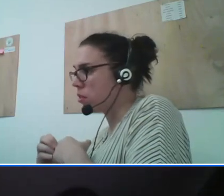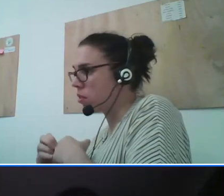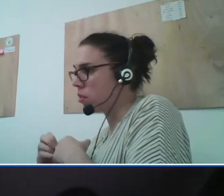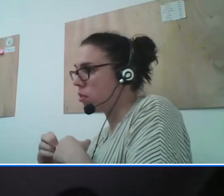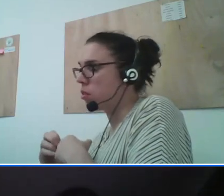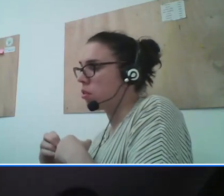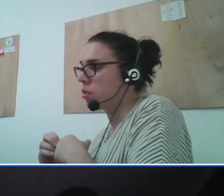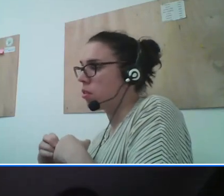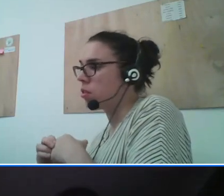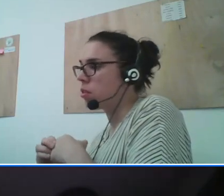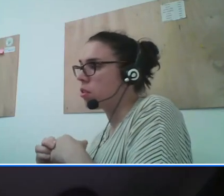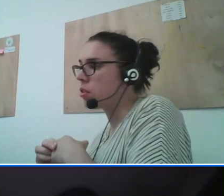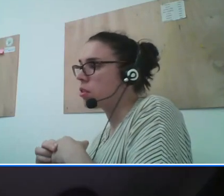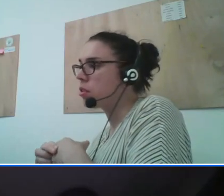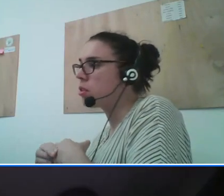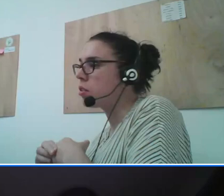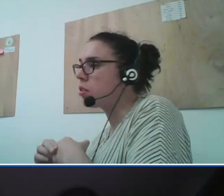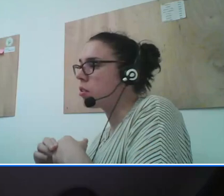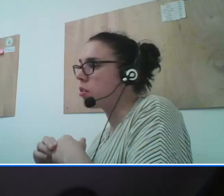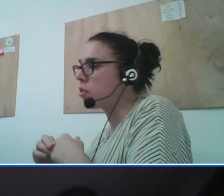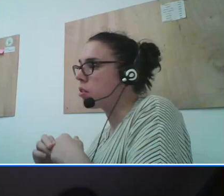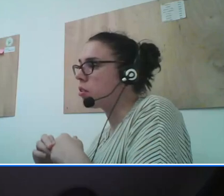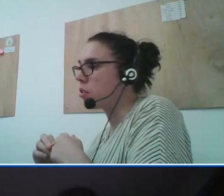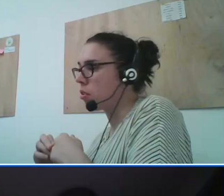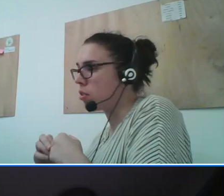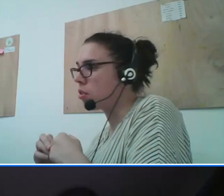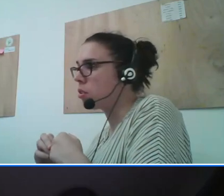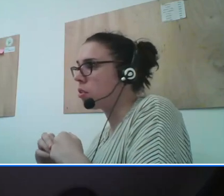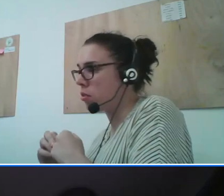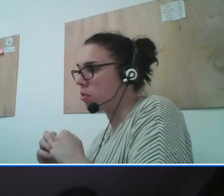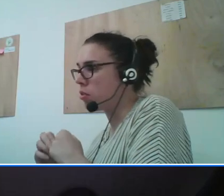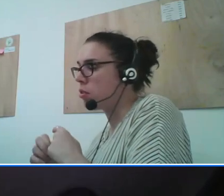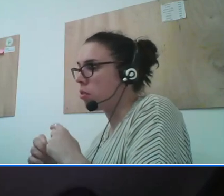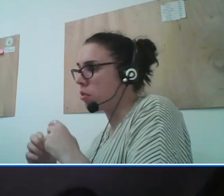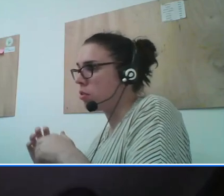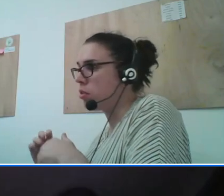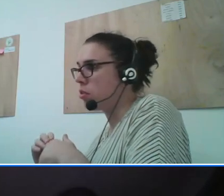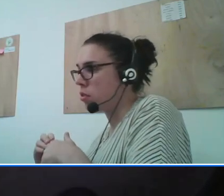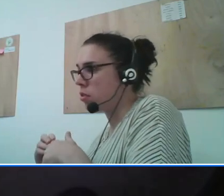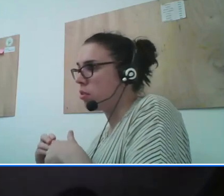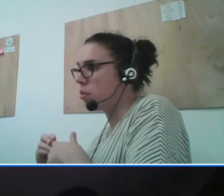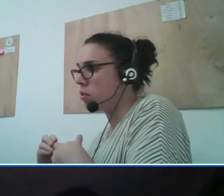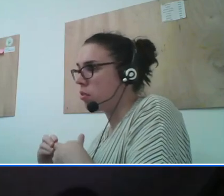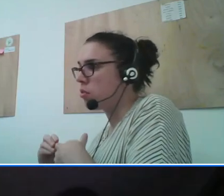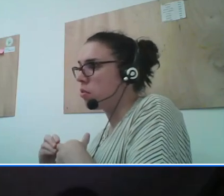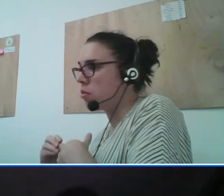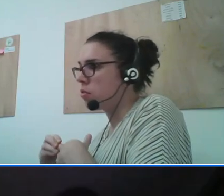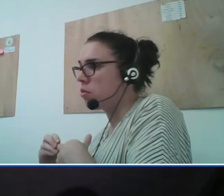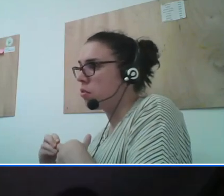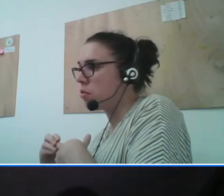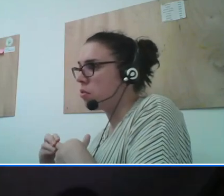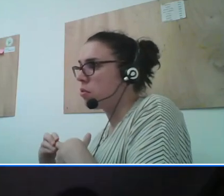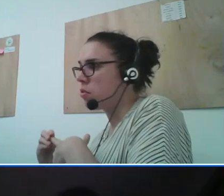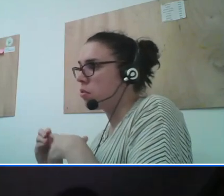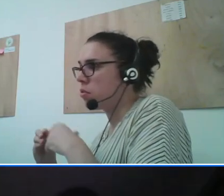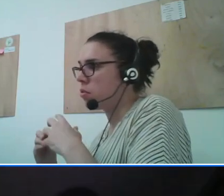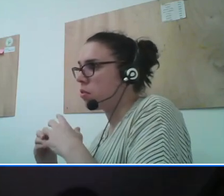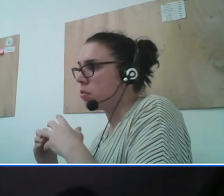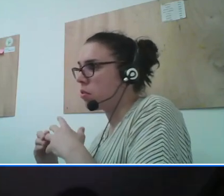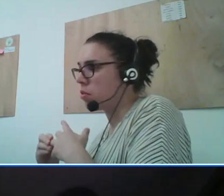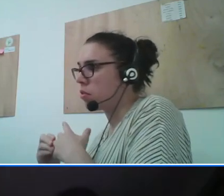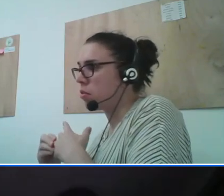ti dice a determinate condizioni mettili a riuso. Però no, cioè siamo